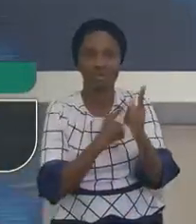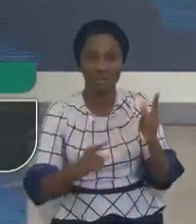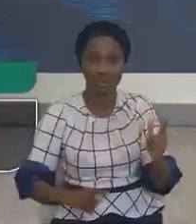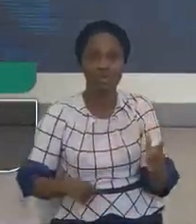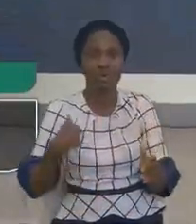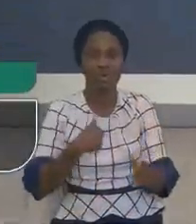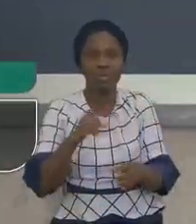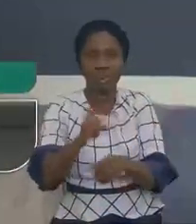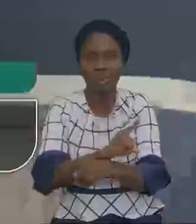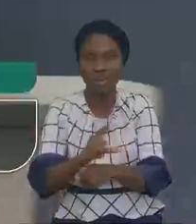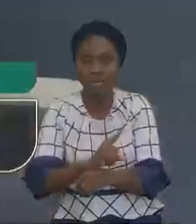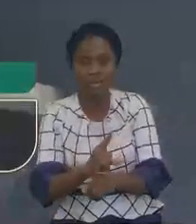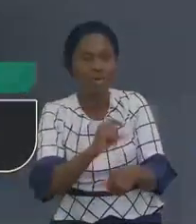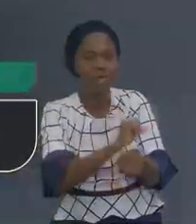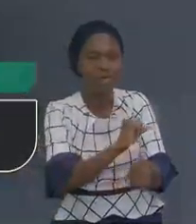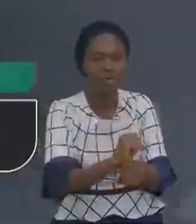Seigneur.